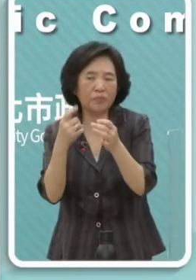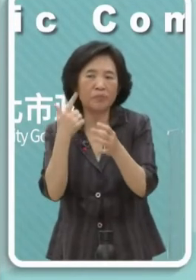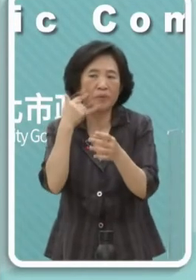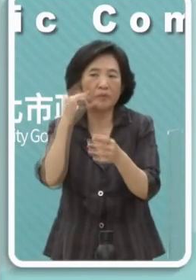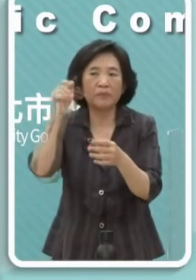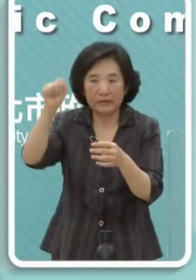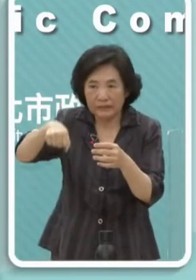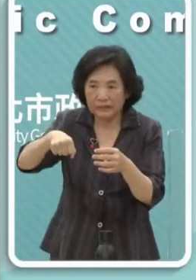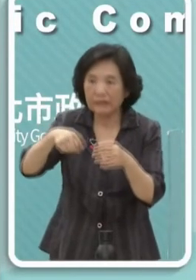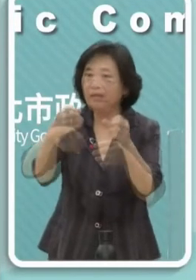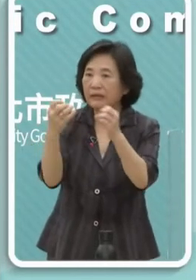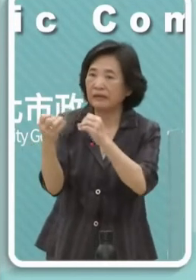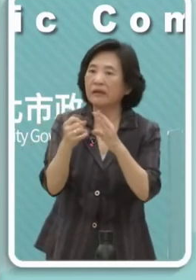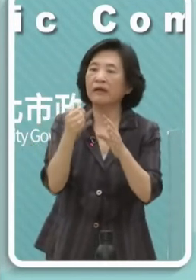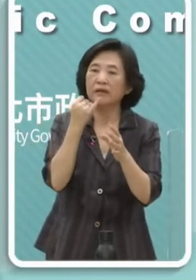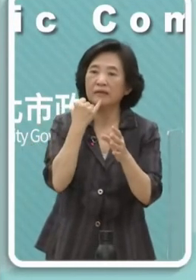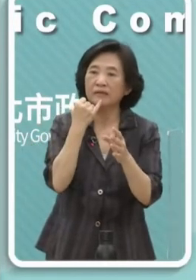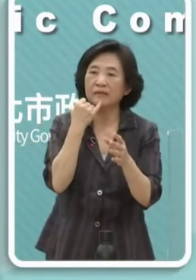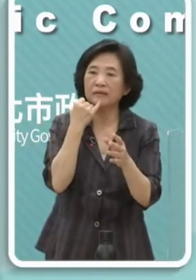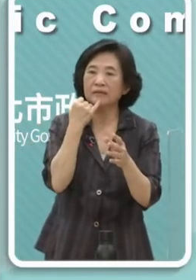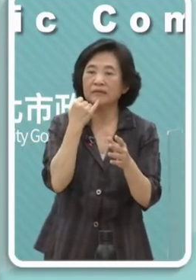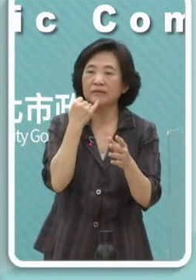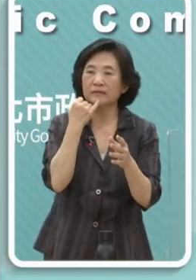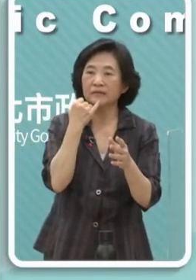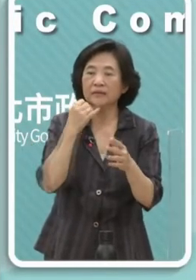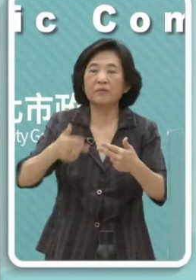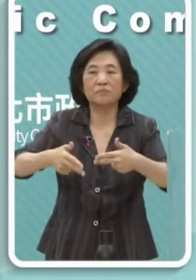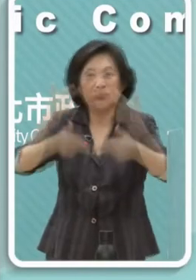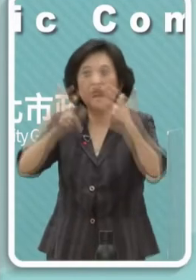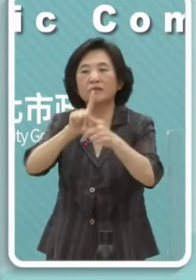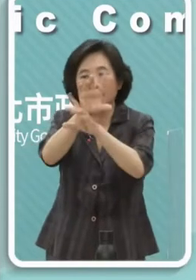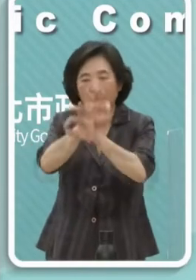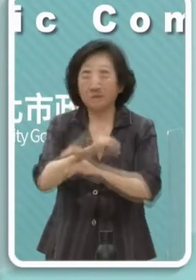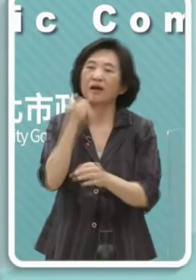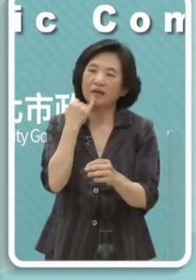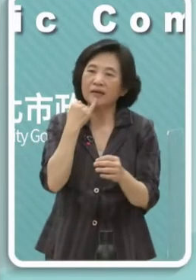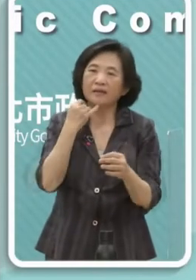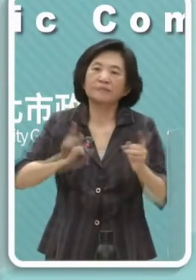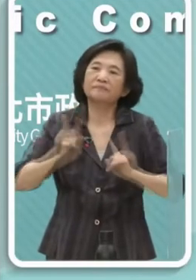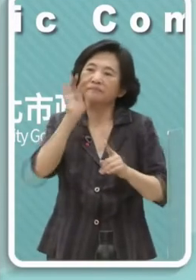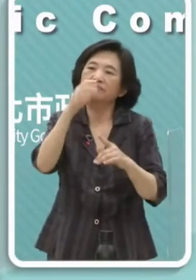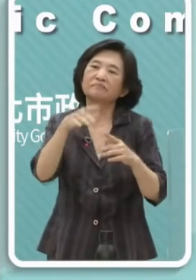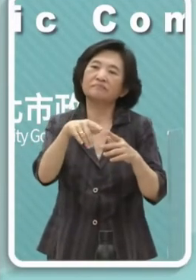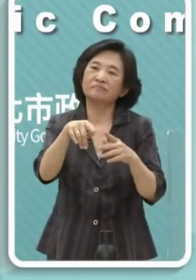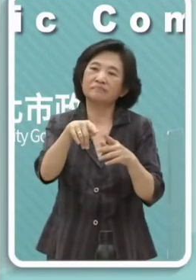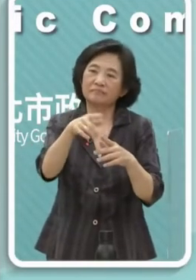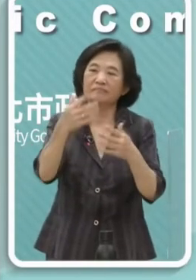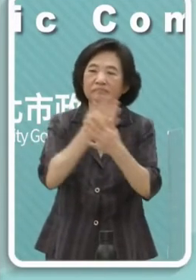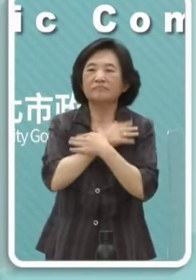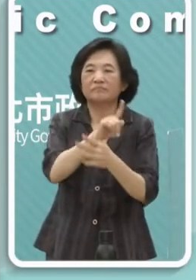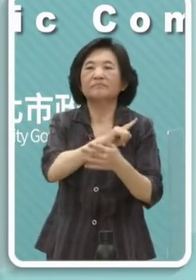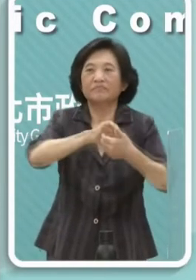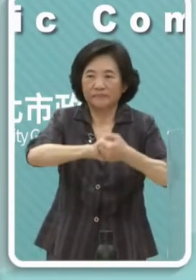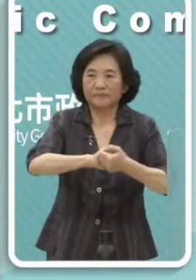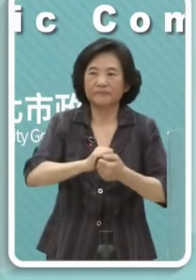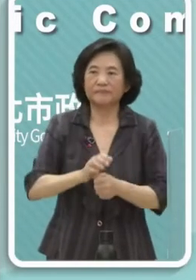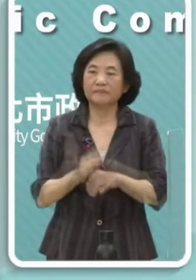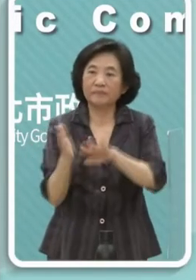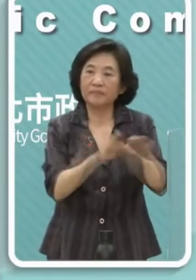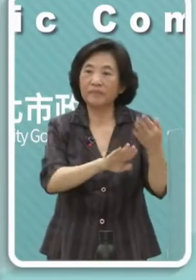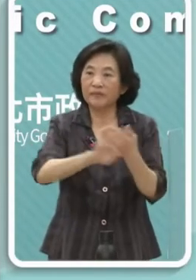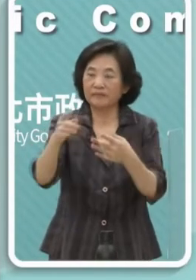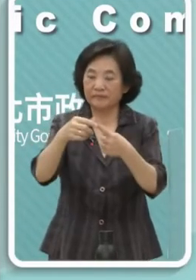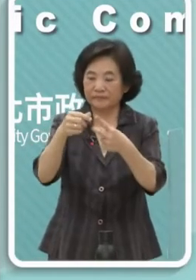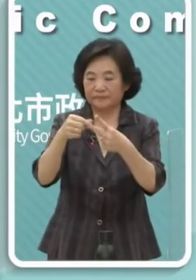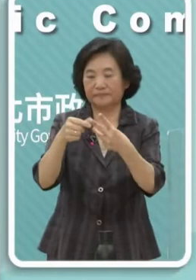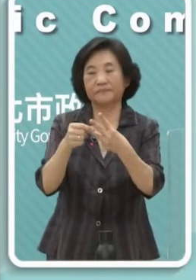这个了解的话，一样可以进行这个线上的教学啊，大概这三件事。那另外有三个配套，我也